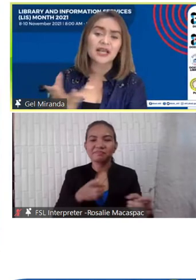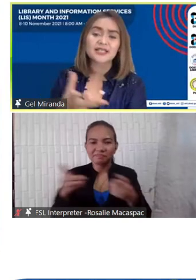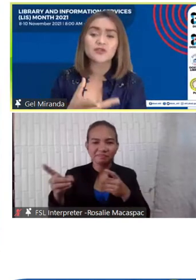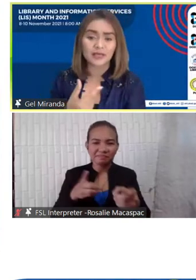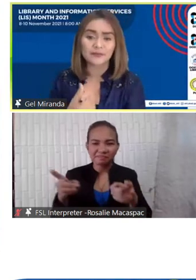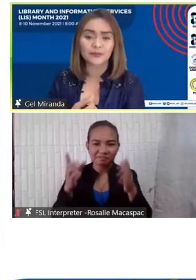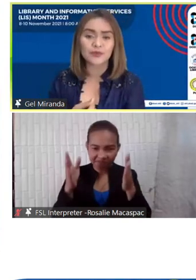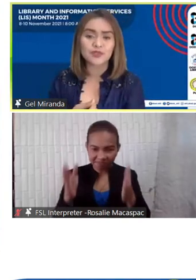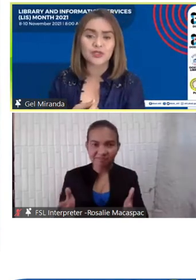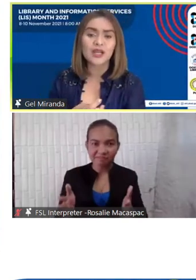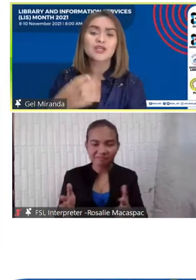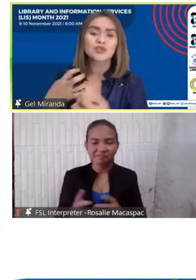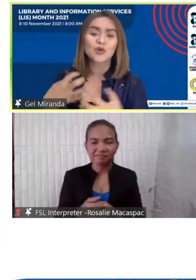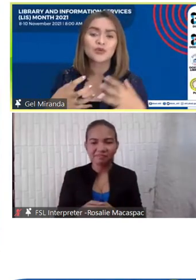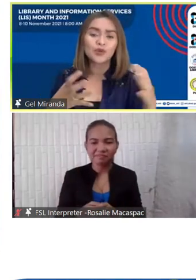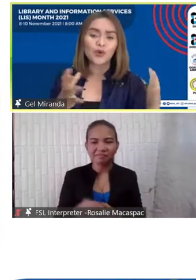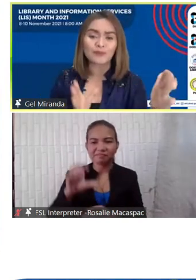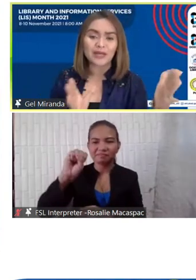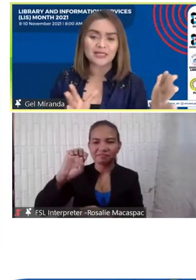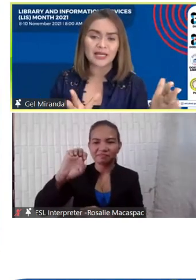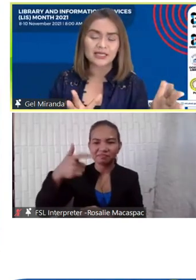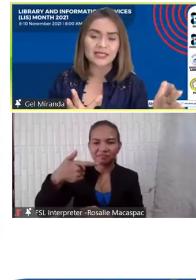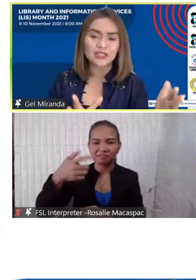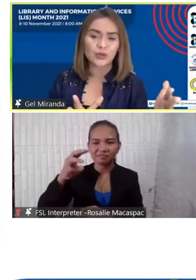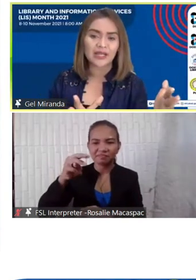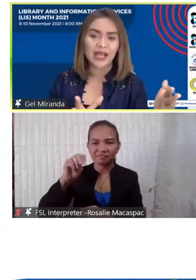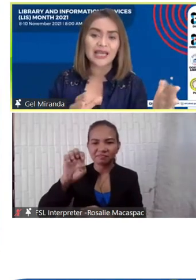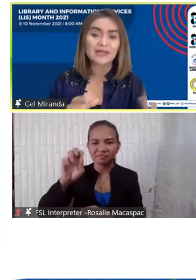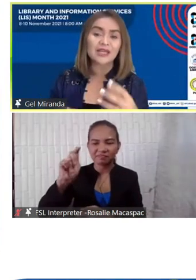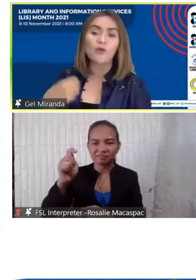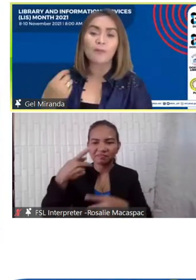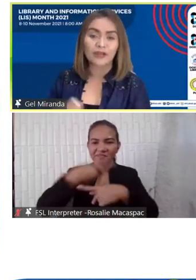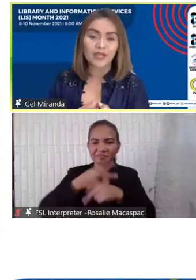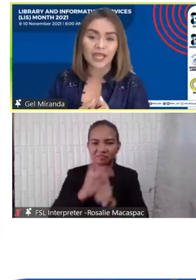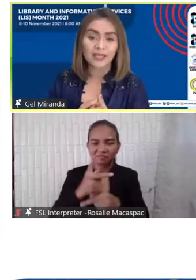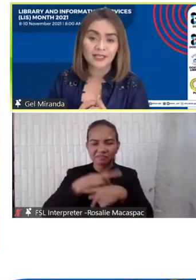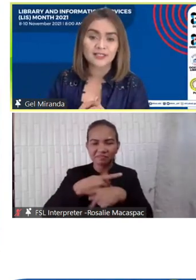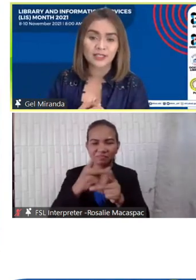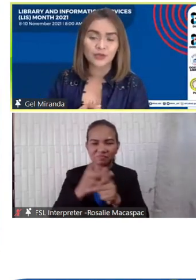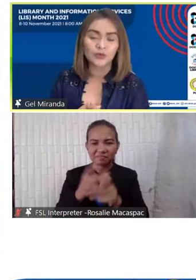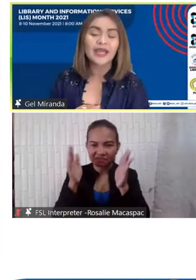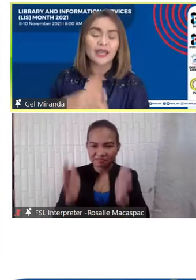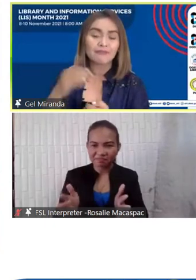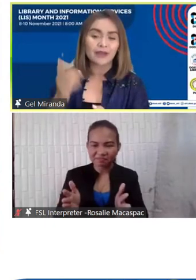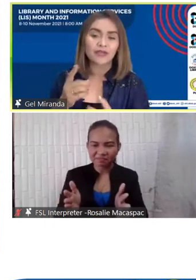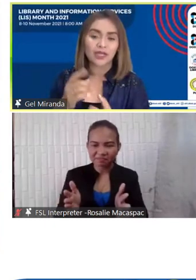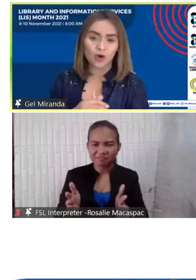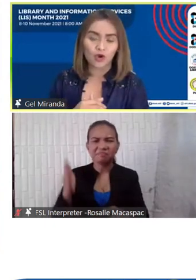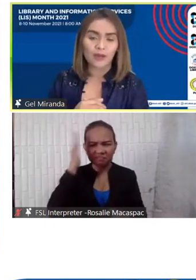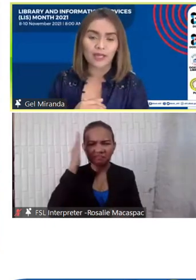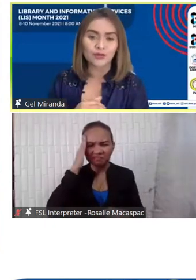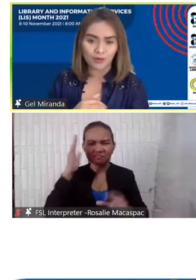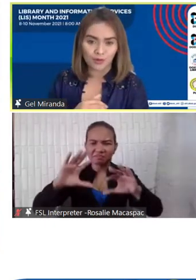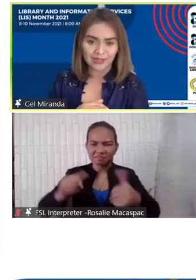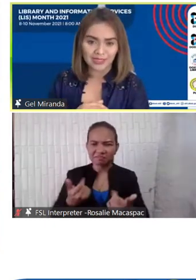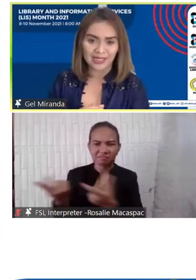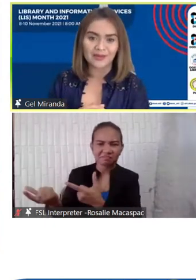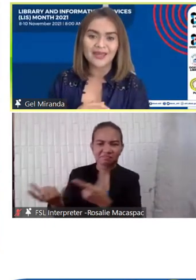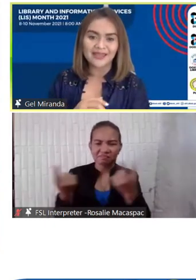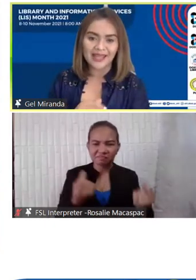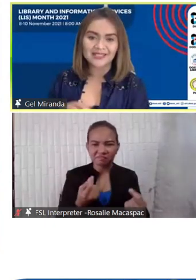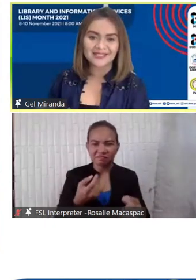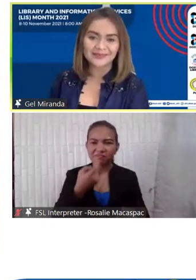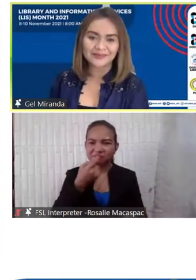time, siya kasi yung segment producer. So doon pa lang sa kanyang istorya, alam niya na kung paano niya i-execute and paano niya i-command yung buong